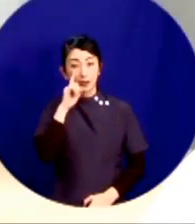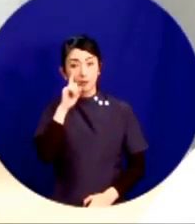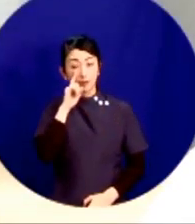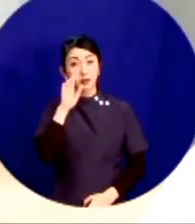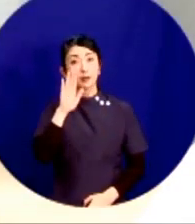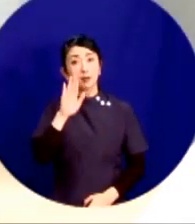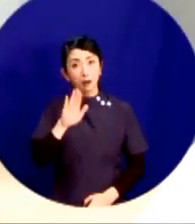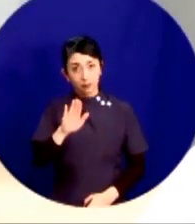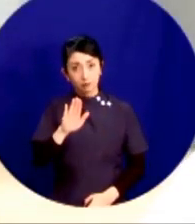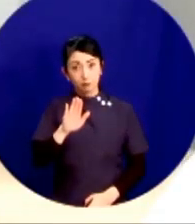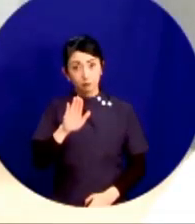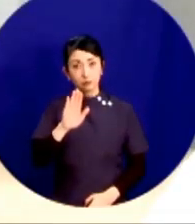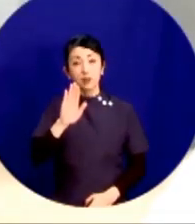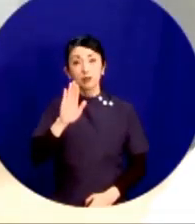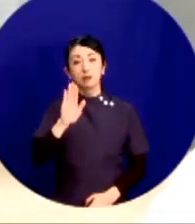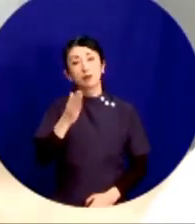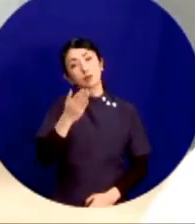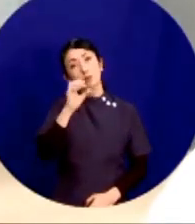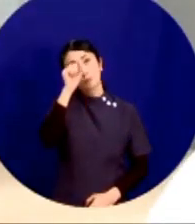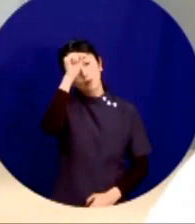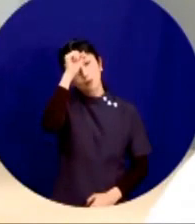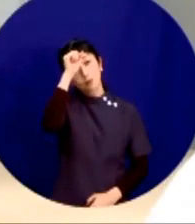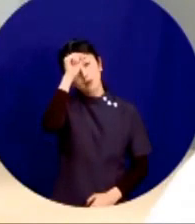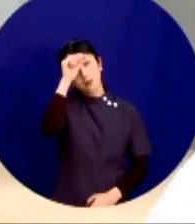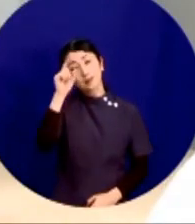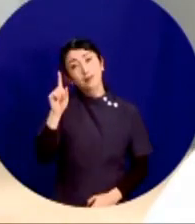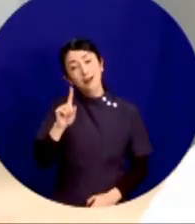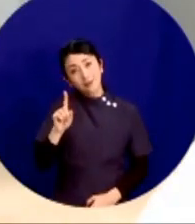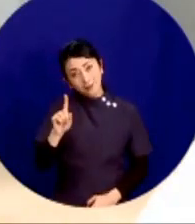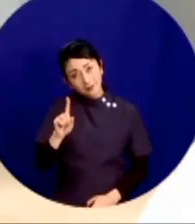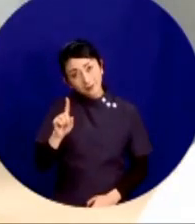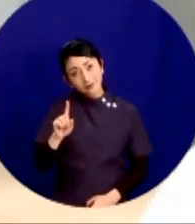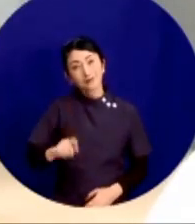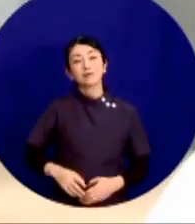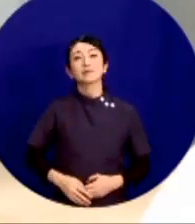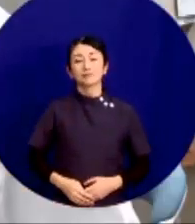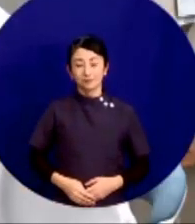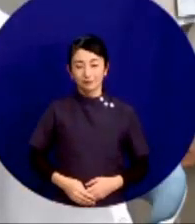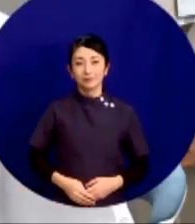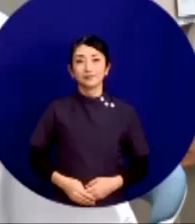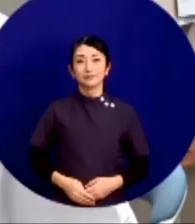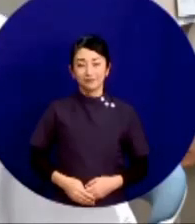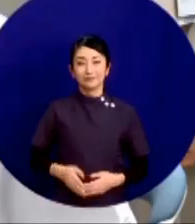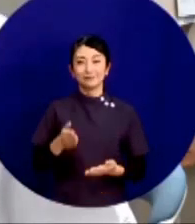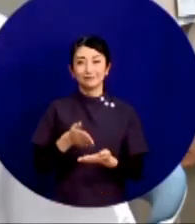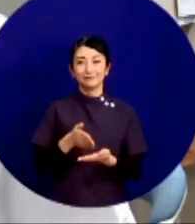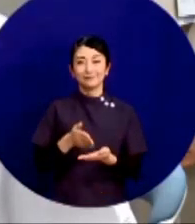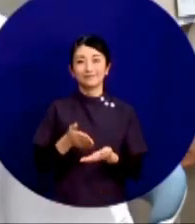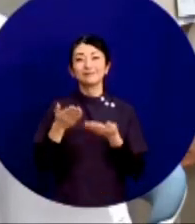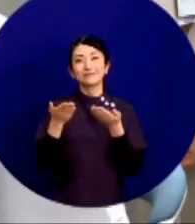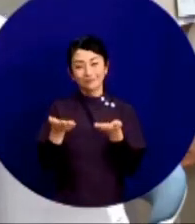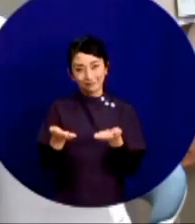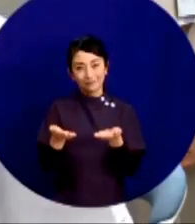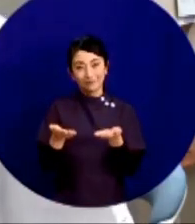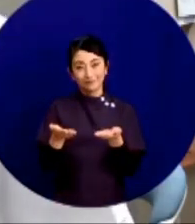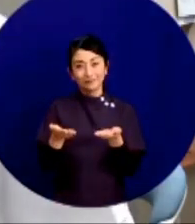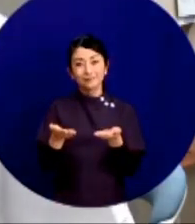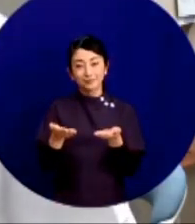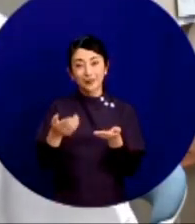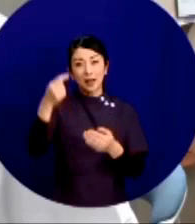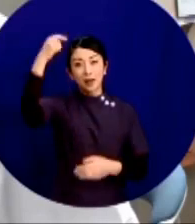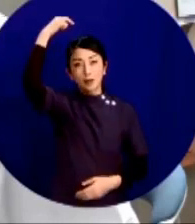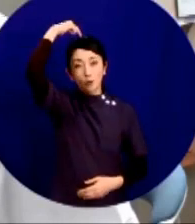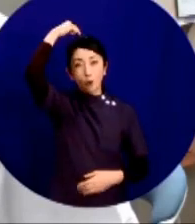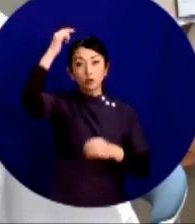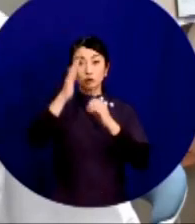り馴染みのない病気です。どのようなものを脳腫瘍と言うんでしょうか。 はい、じゃあご説明いたします。脳腫